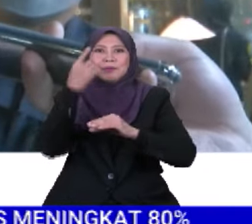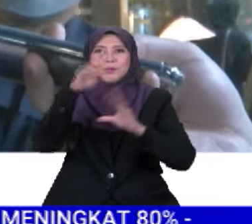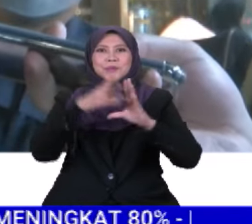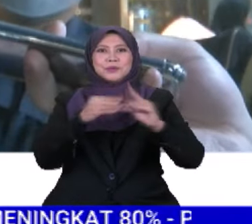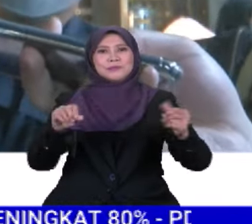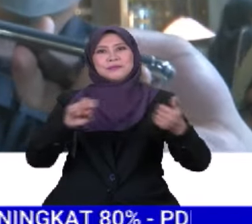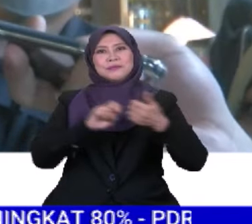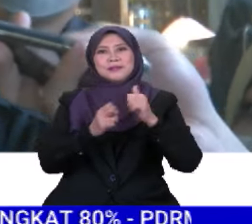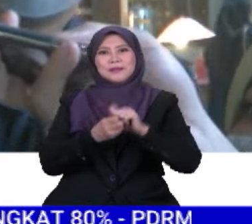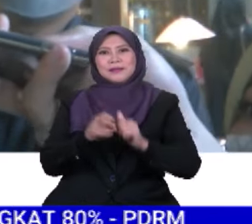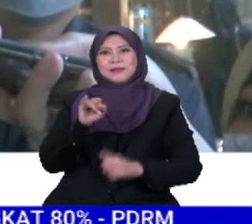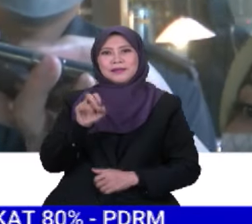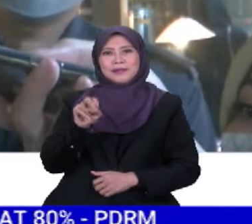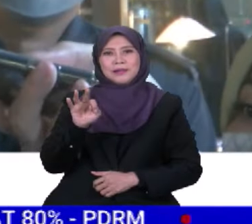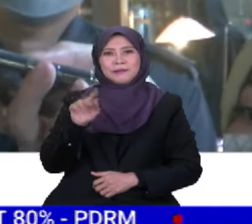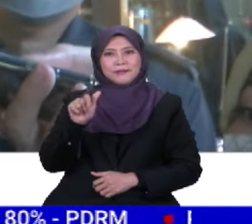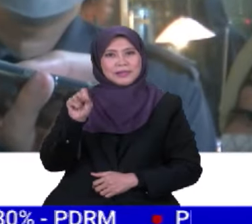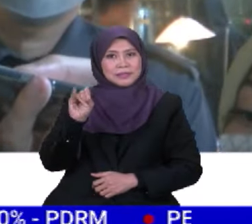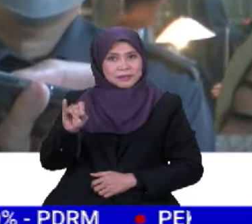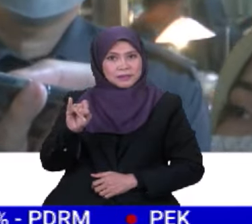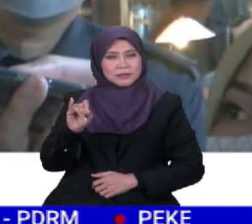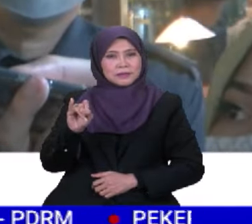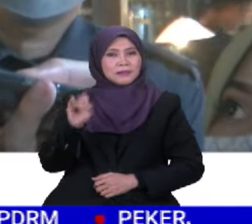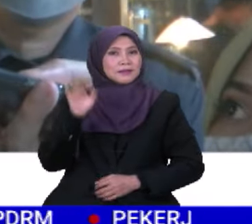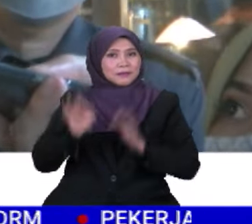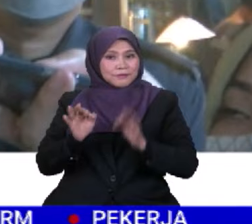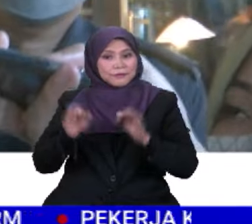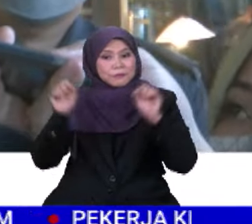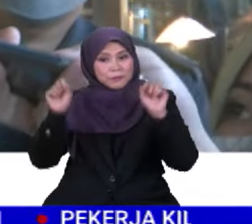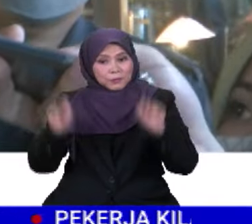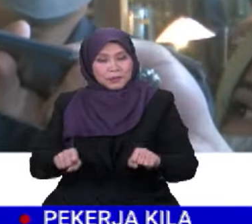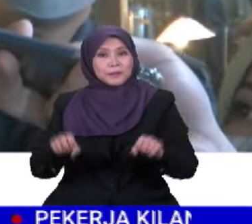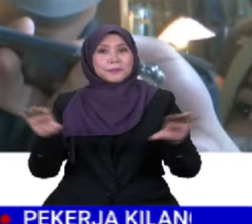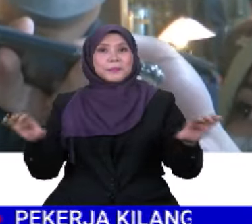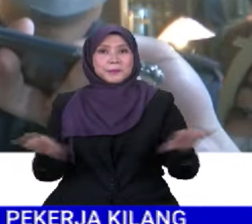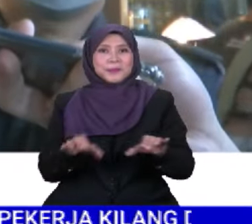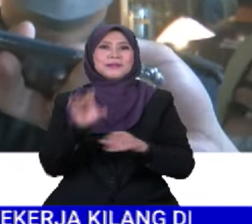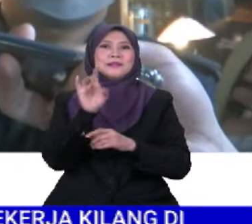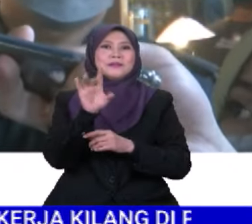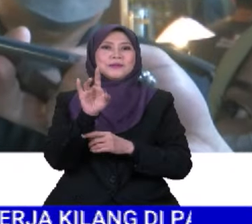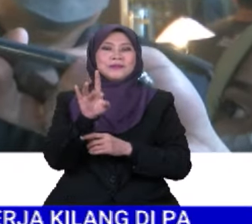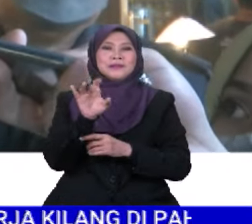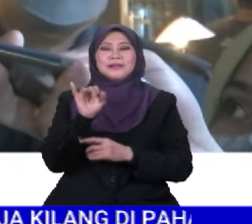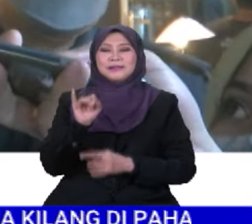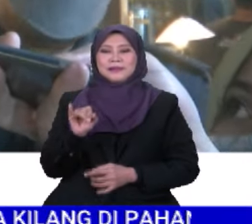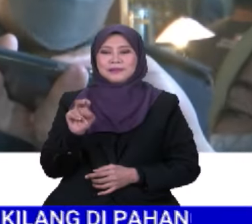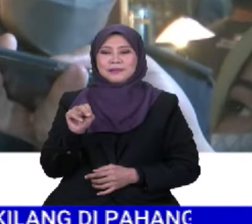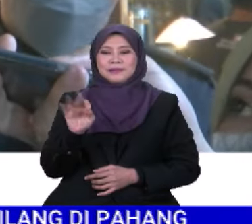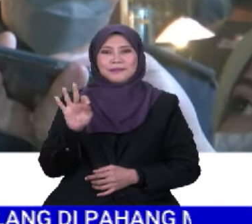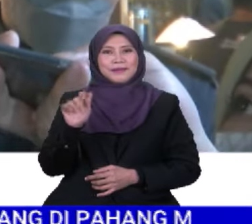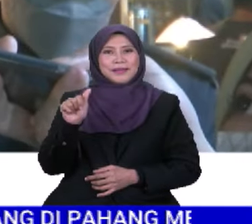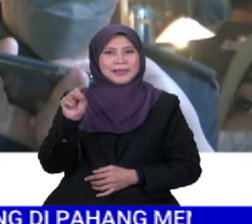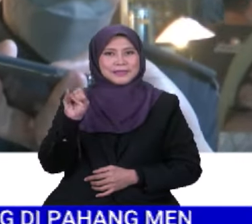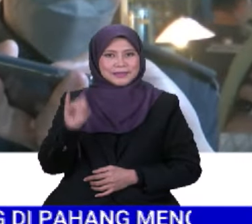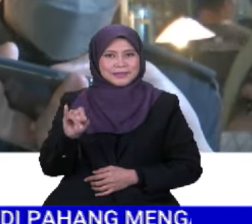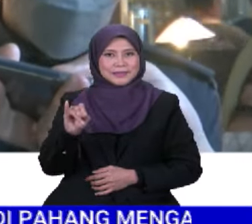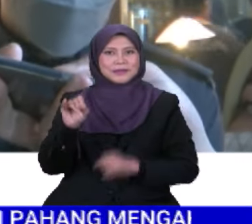Kalau ini dapat dibuat, kita secara keseluruhannya insyaAllah inflasi dapat akan